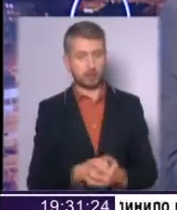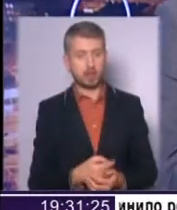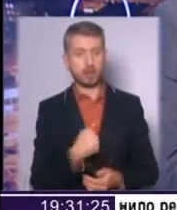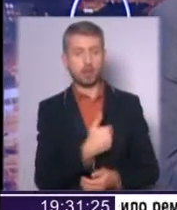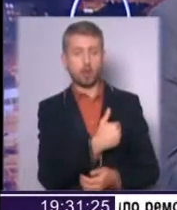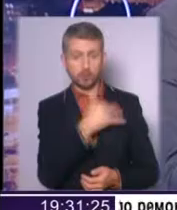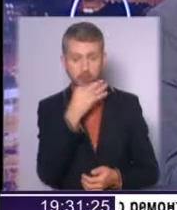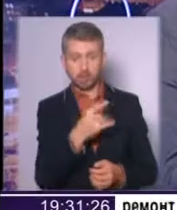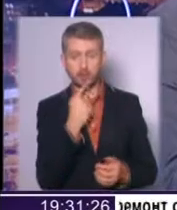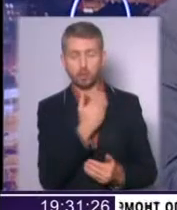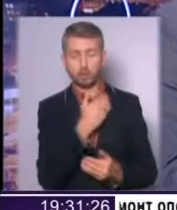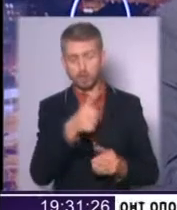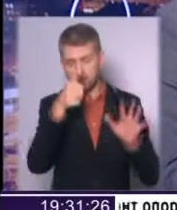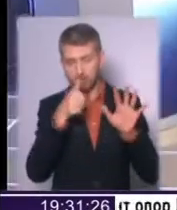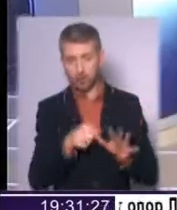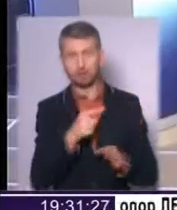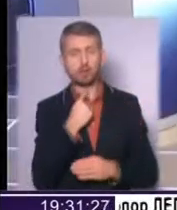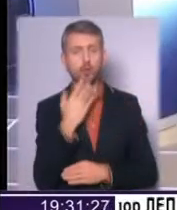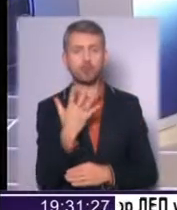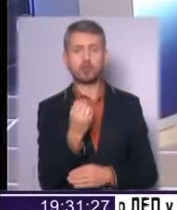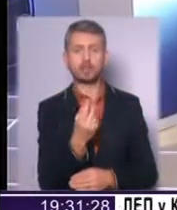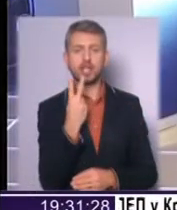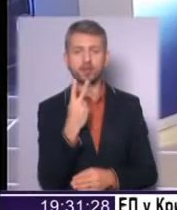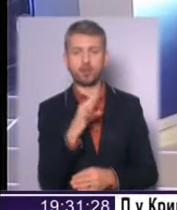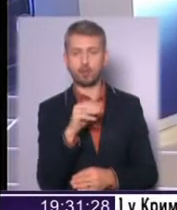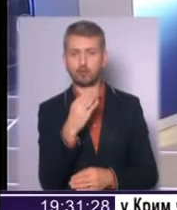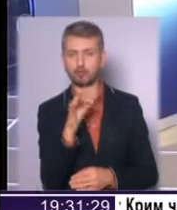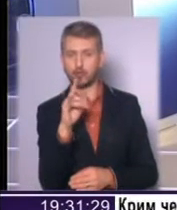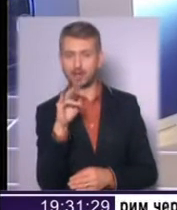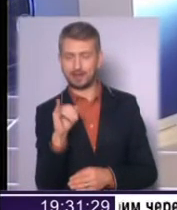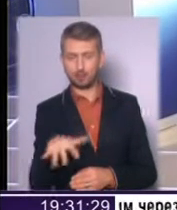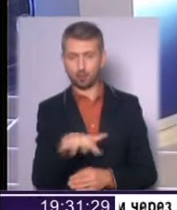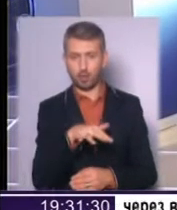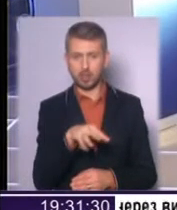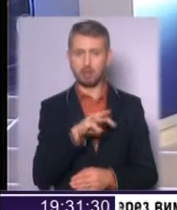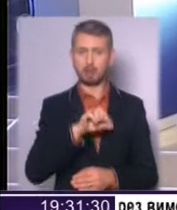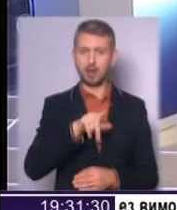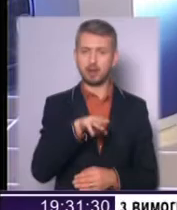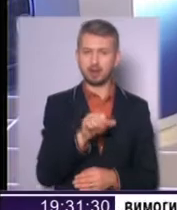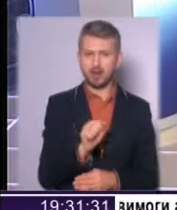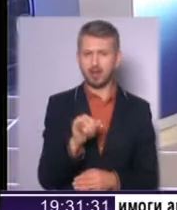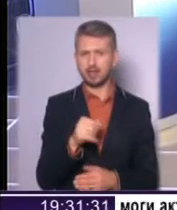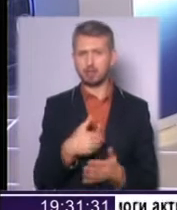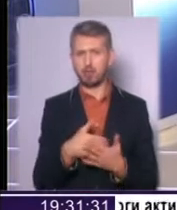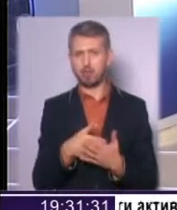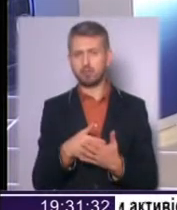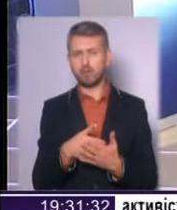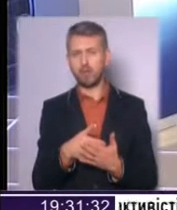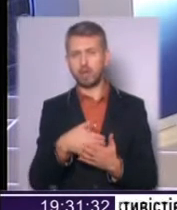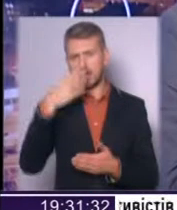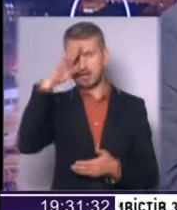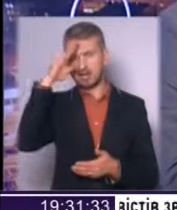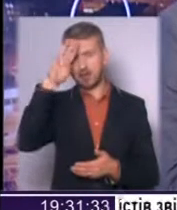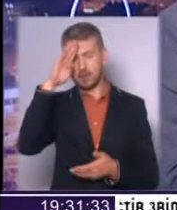впродовж 3 місяців заплатити податок, половини вивезеної суми. Якщо вона цього не робить, її, значить, активи, майно, нерухомість, все переходить у власність держави,